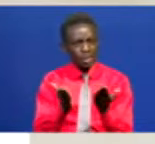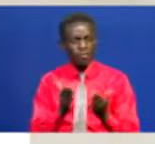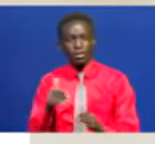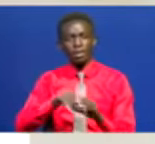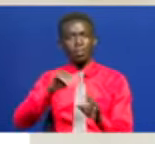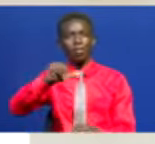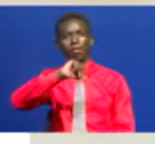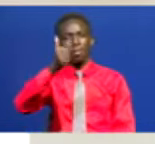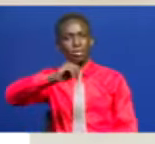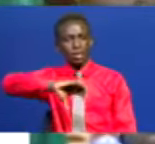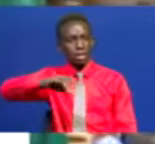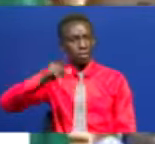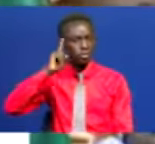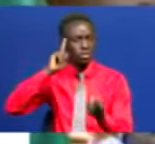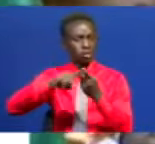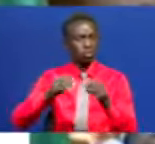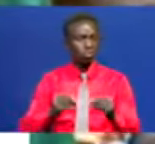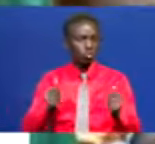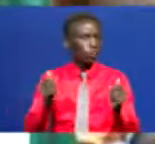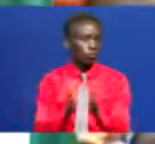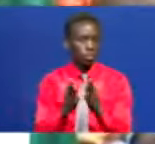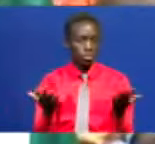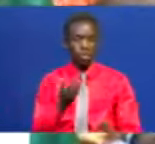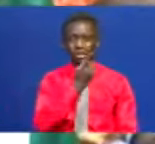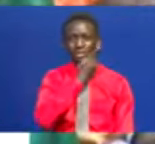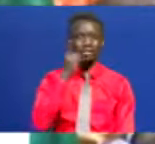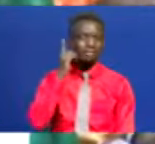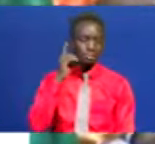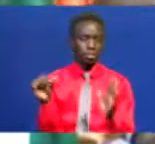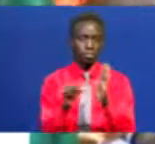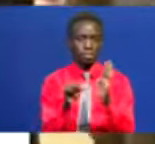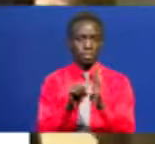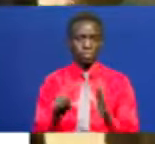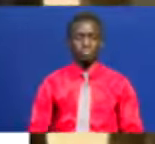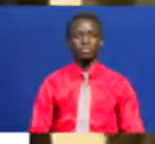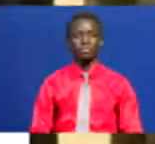ili kukabiliana na athari za ukame. Brandon Som nikiripotia Kurunzi Mashinani.